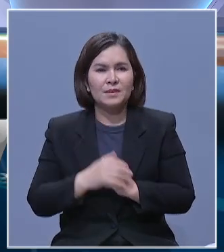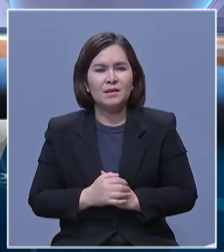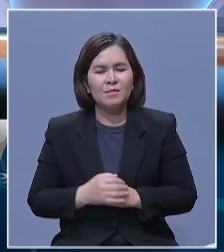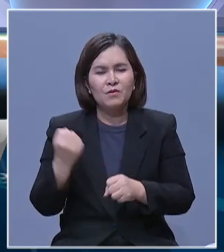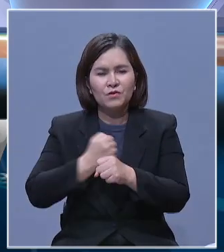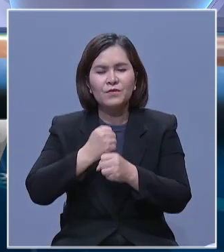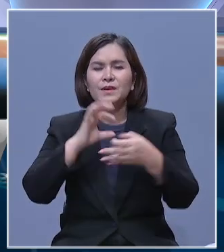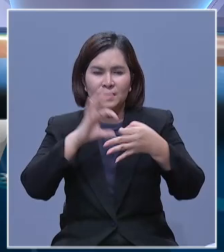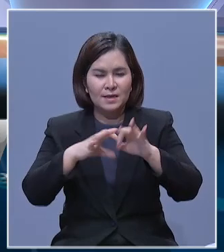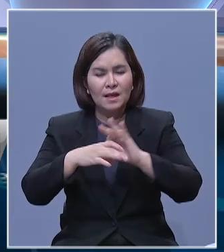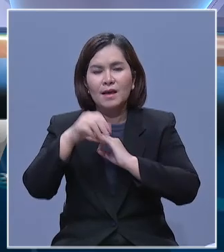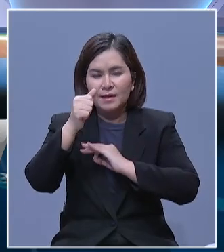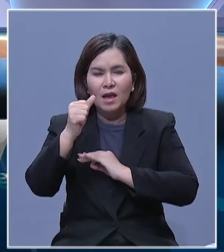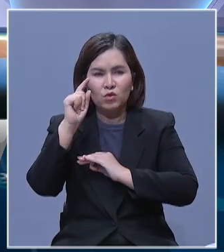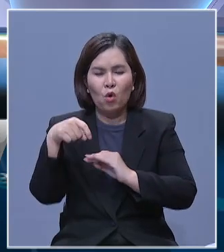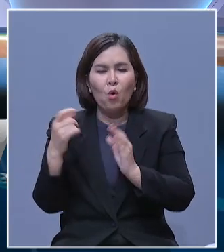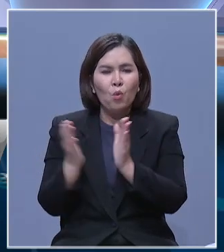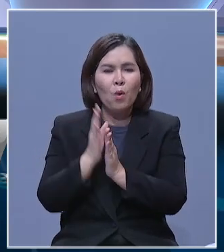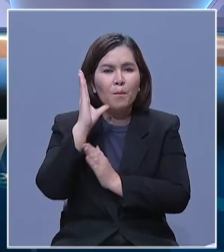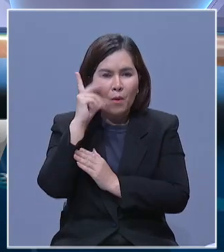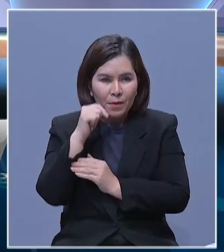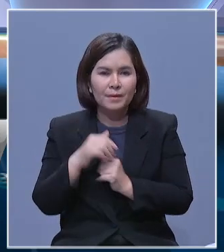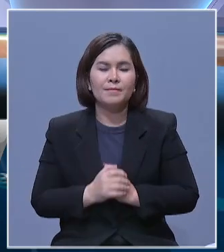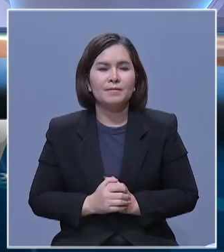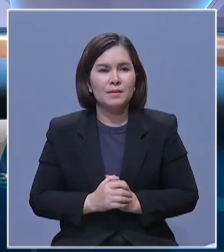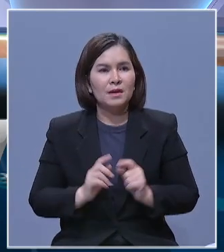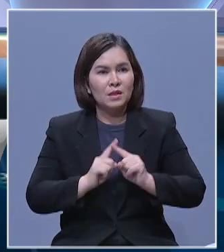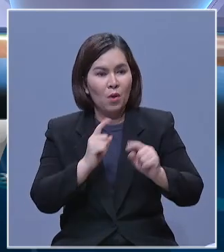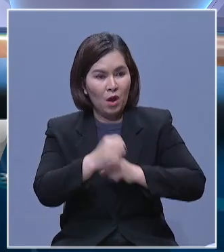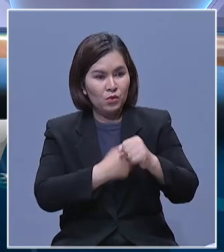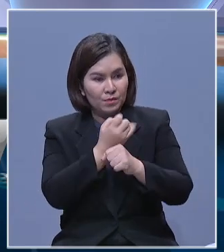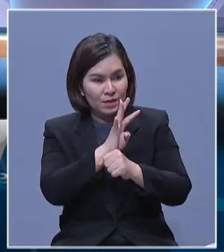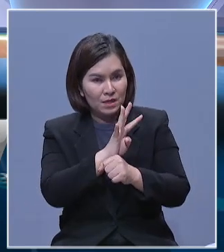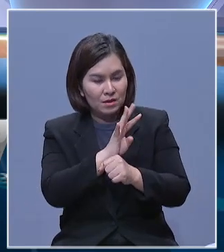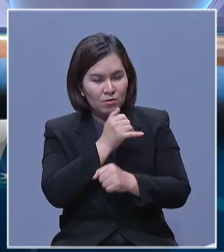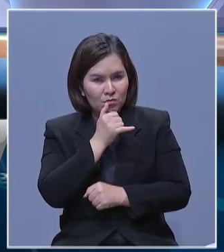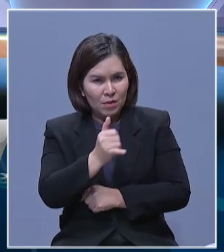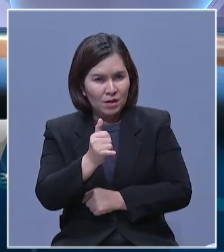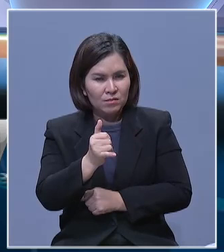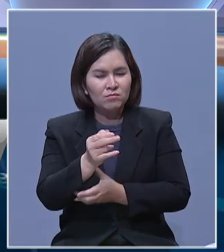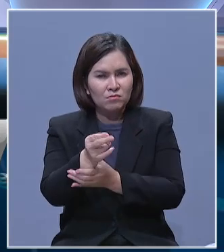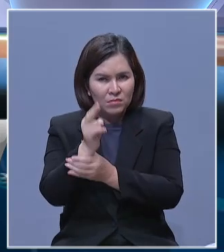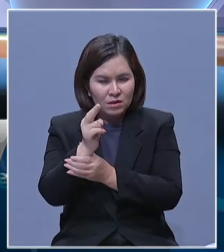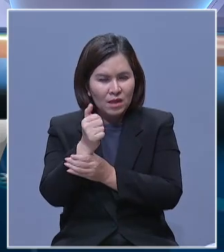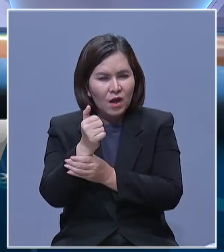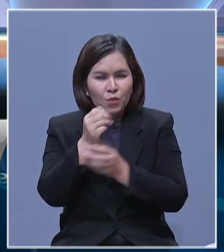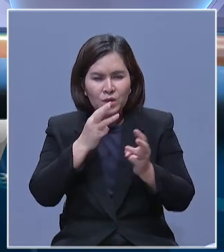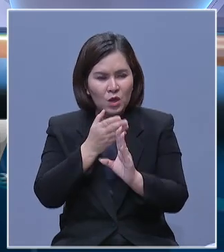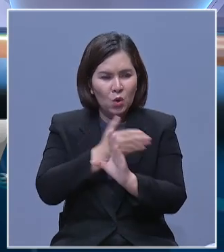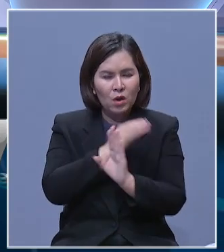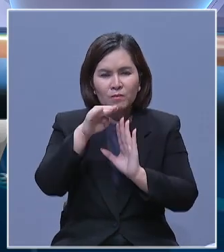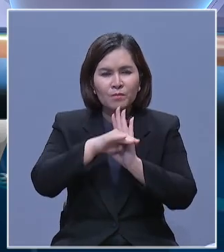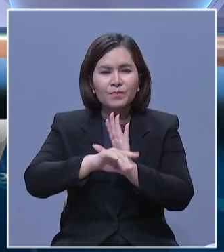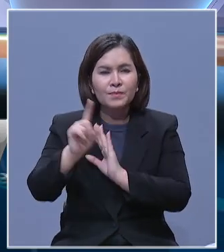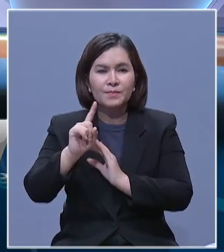มั้ยการยิงปืนน่ะเป็นเรื่องกีฬาก็มีเหมือนกันแต่คำถามคือเด็กอายุ 14ปีคนนี้เข้าไปยิงปืนได้ยังไงแต่ก็มีกระแส